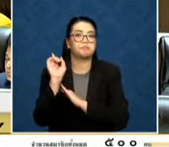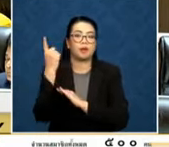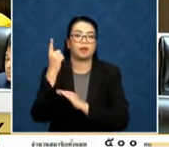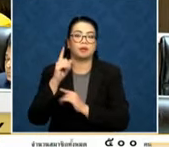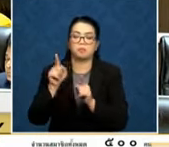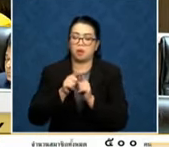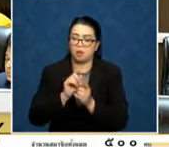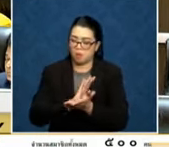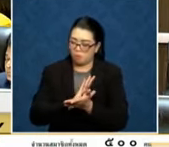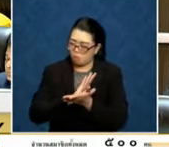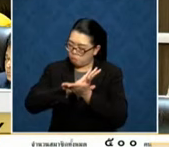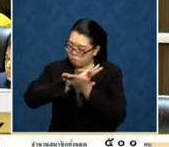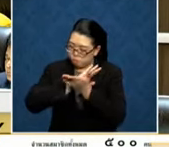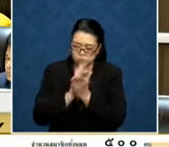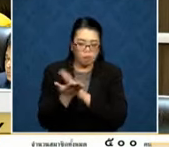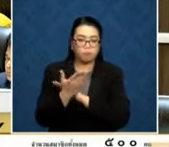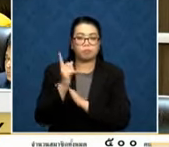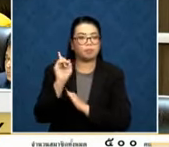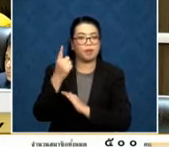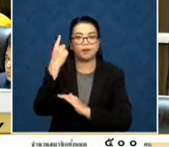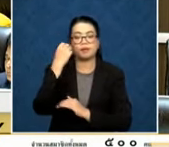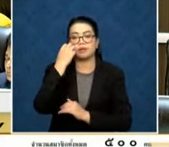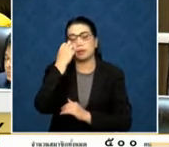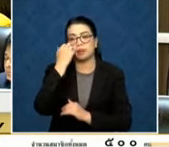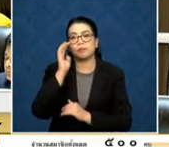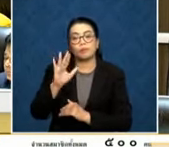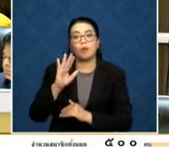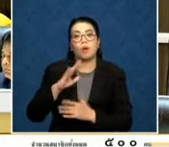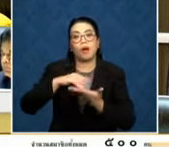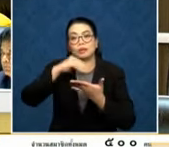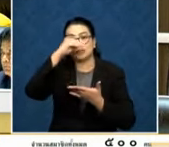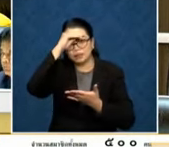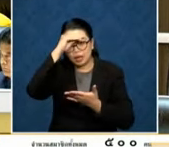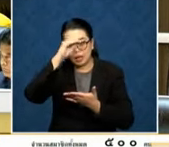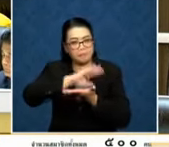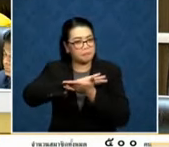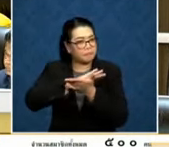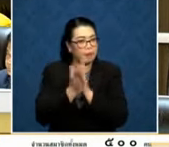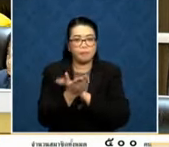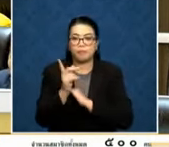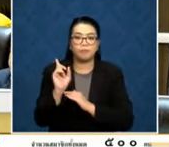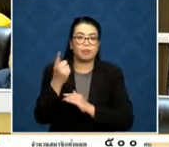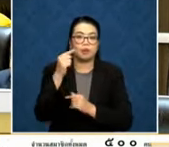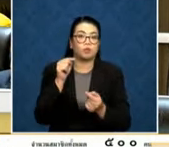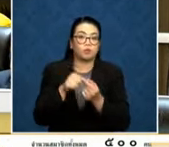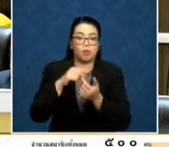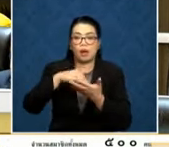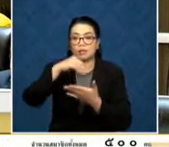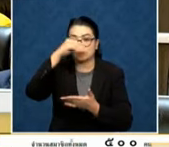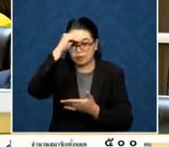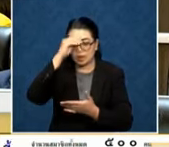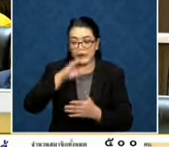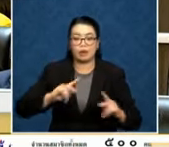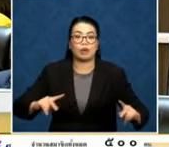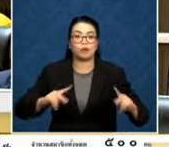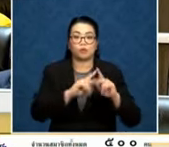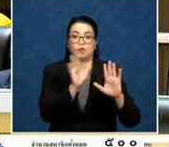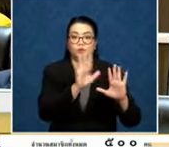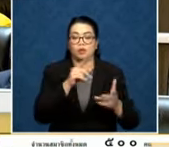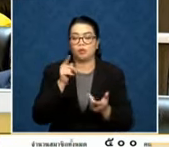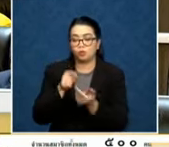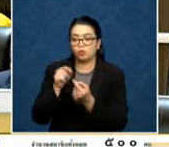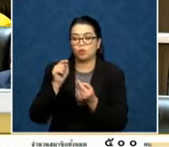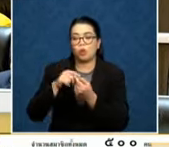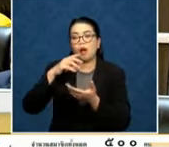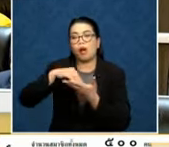นะครับปฏิรูปยังไม่พอต้องใช้คำว่าปฏิวัติของการศึกษานะครับการศึกษานะครับไม่ใช่ปฏิวัติกระทรวงนะครับปฏิวัติการ